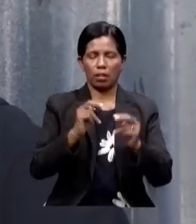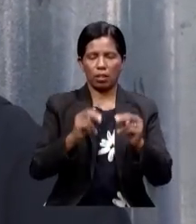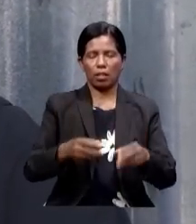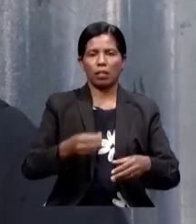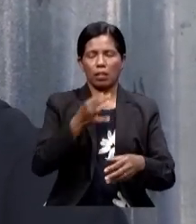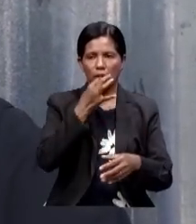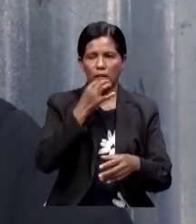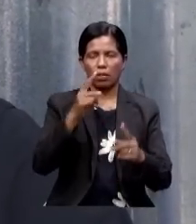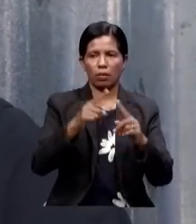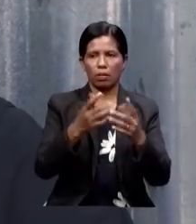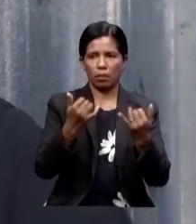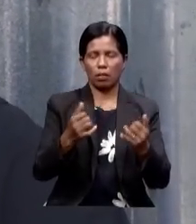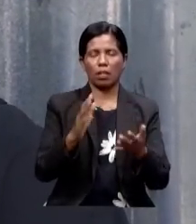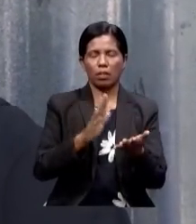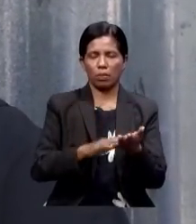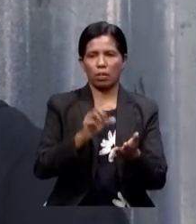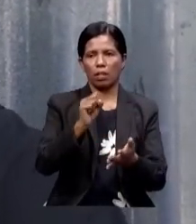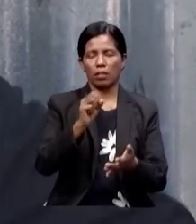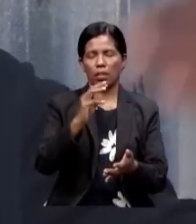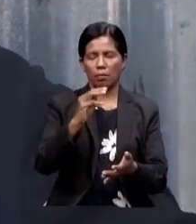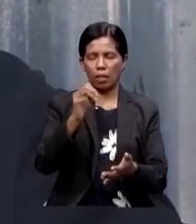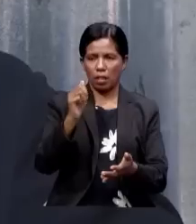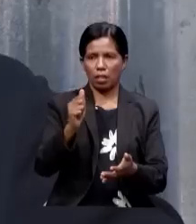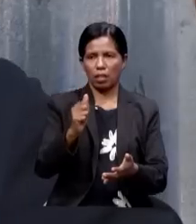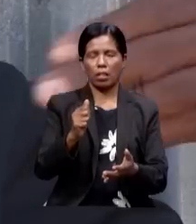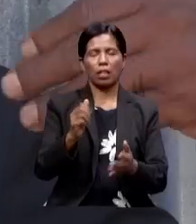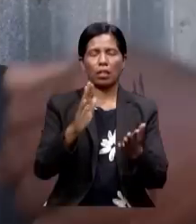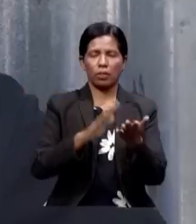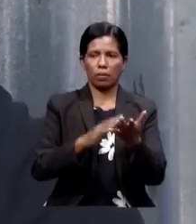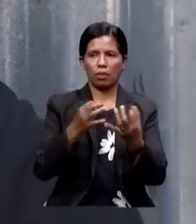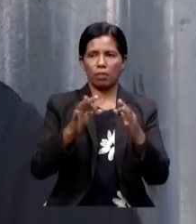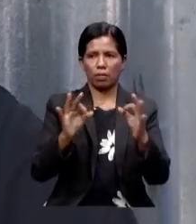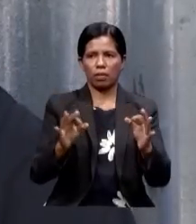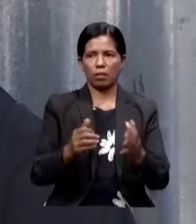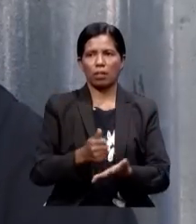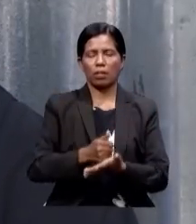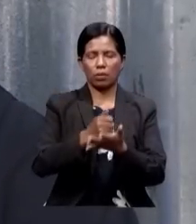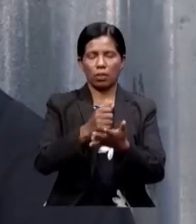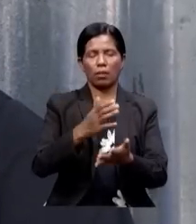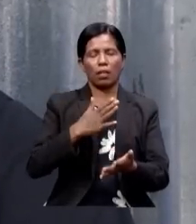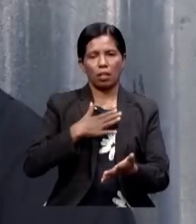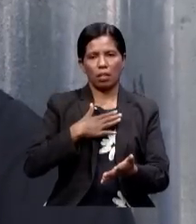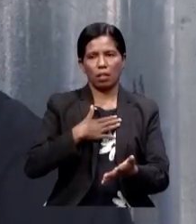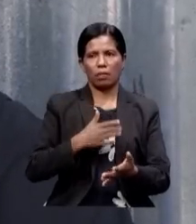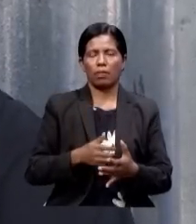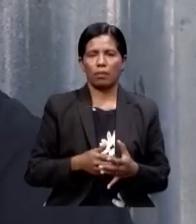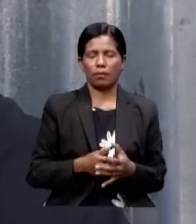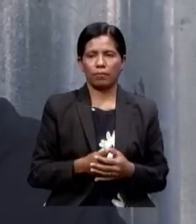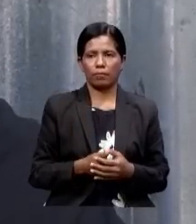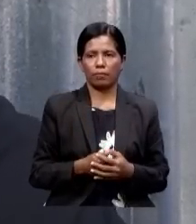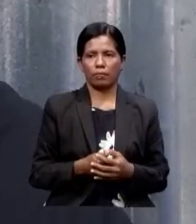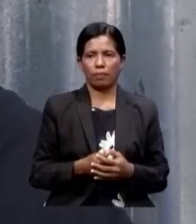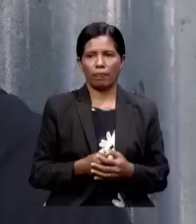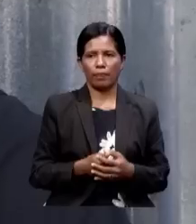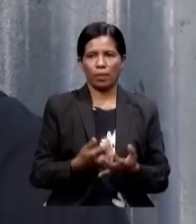to gora to ida seru sama to mes tamah to mes mampu kan inan hau nam betua